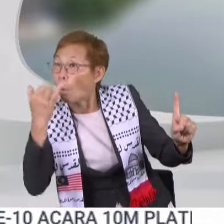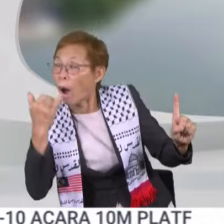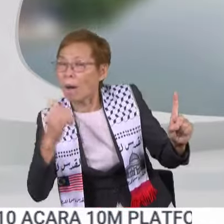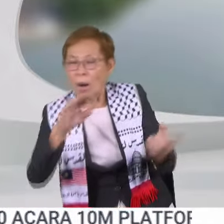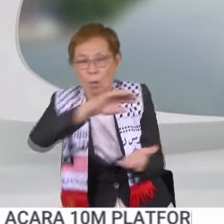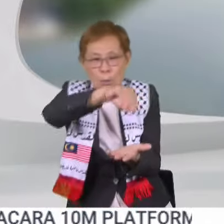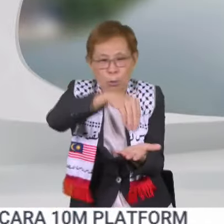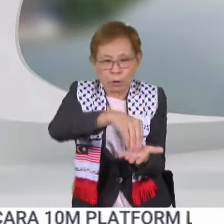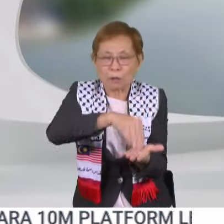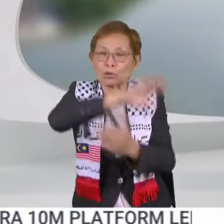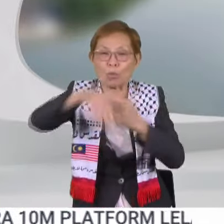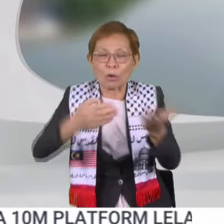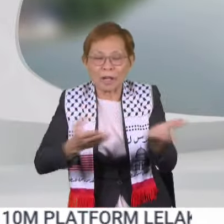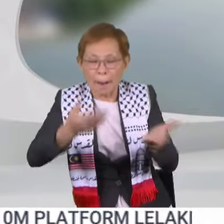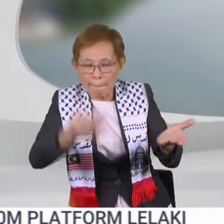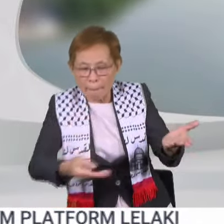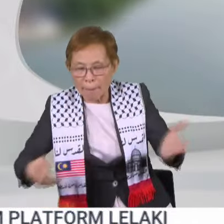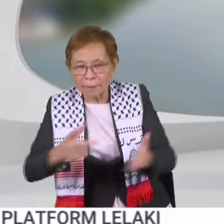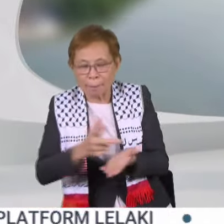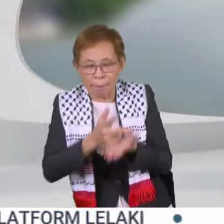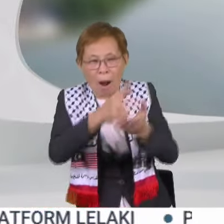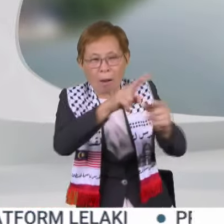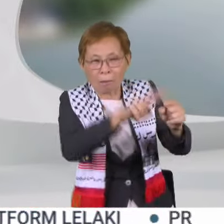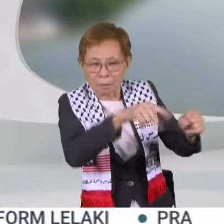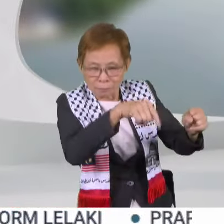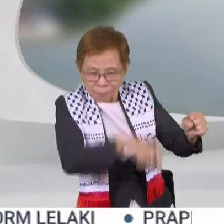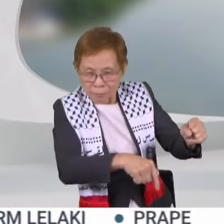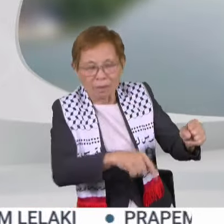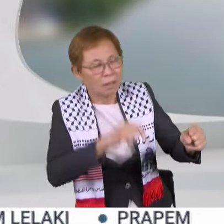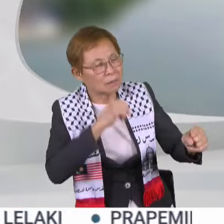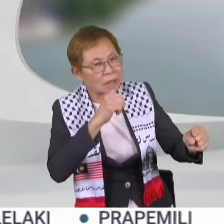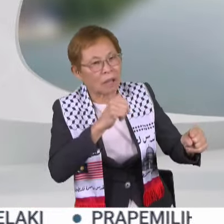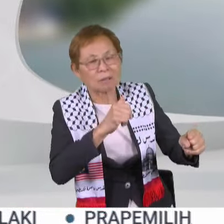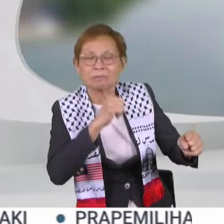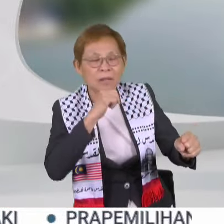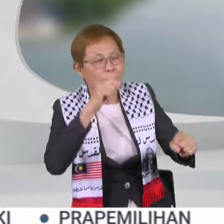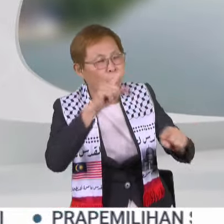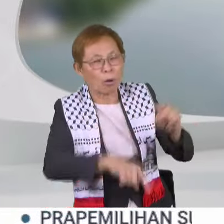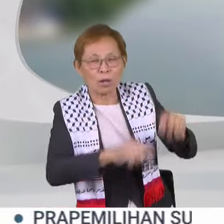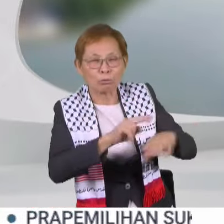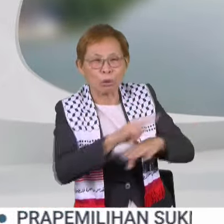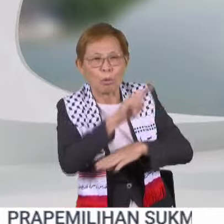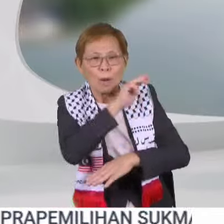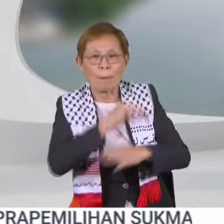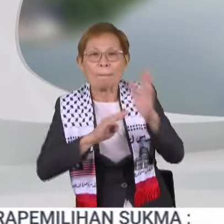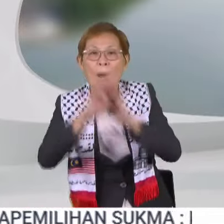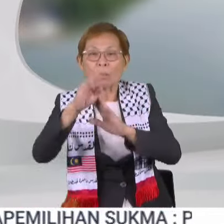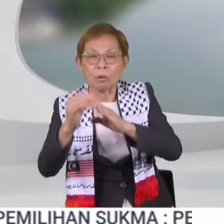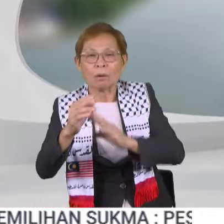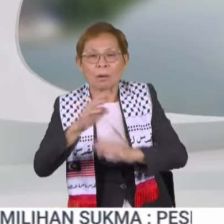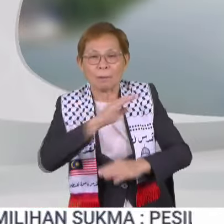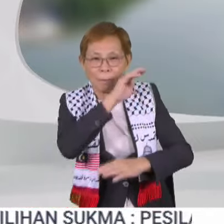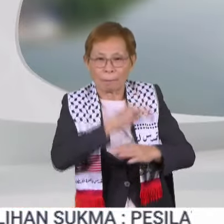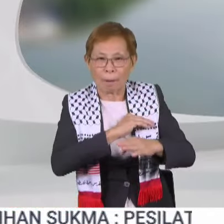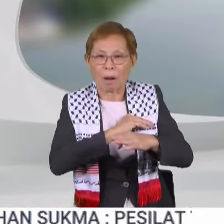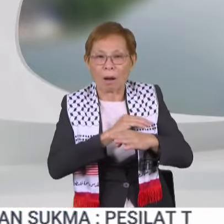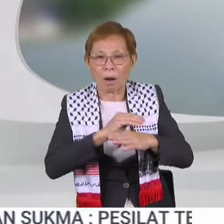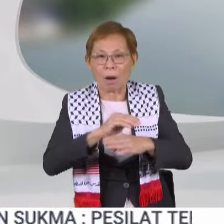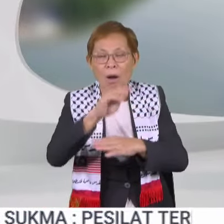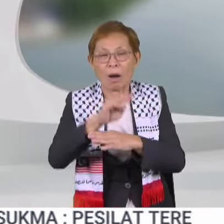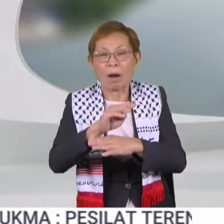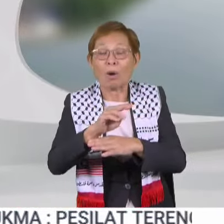memusatkan semua perkhidmatan kargo di Pelabuhan Klang Selangor tidak lagi terpakai menteri pembangunan Perindustrian dan keusahawanan